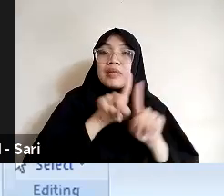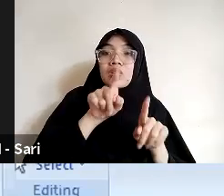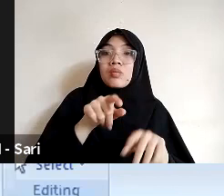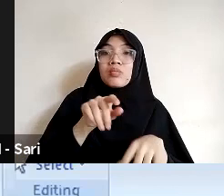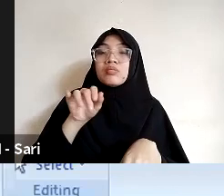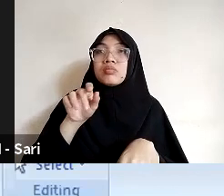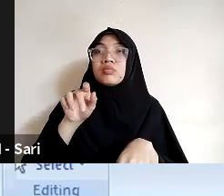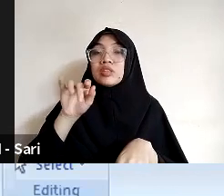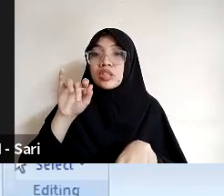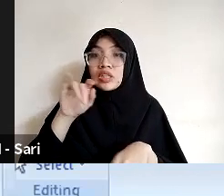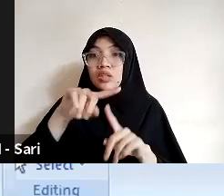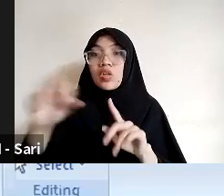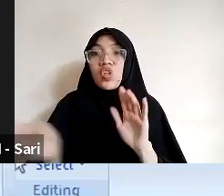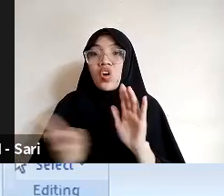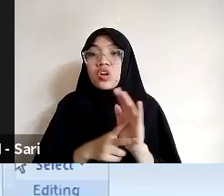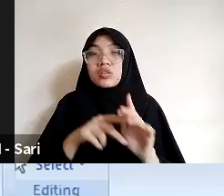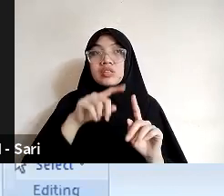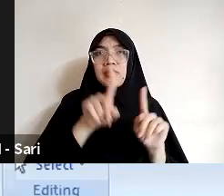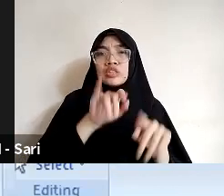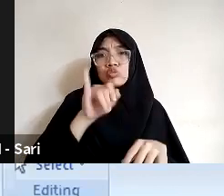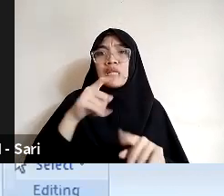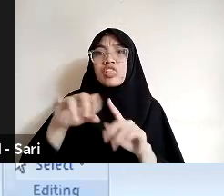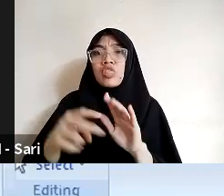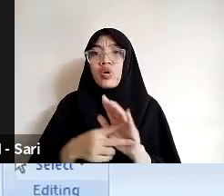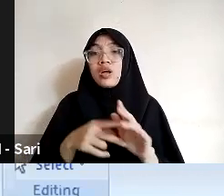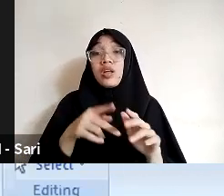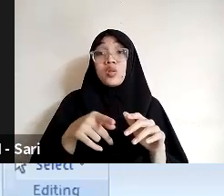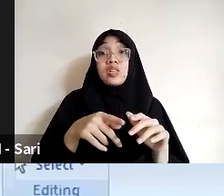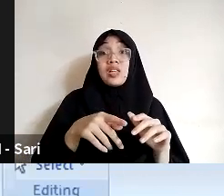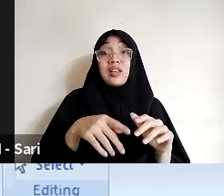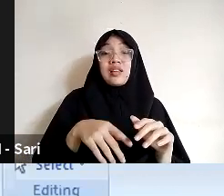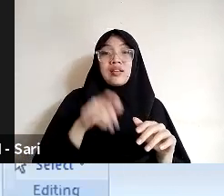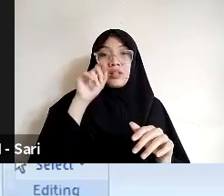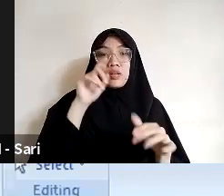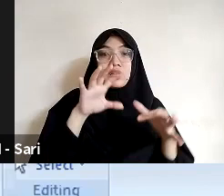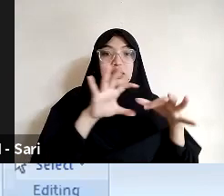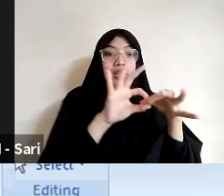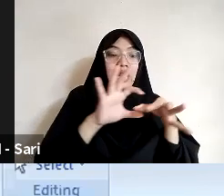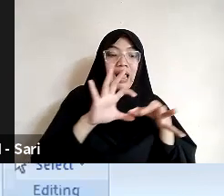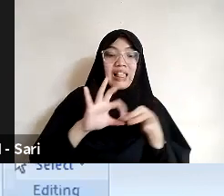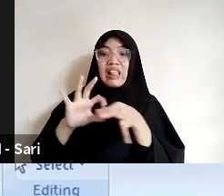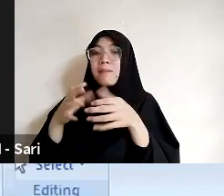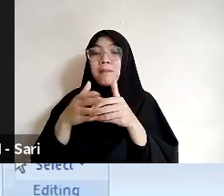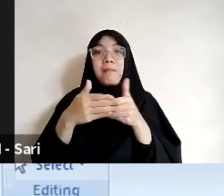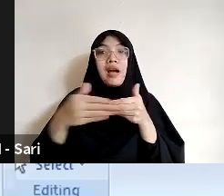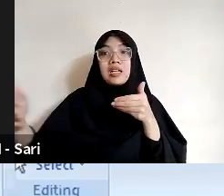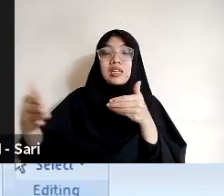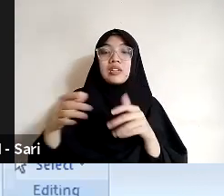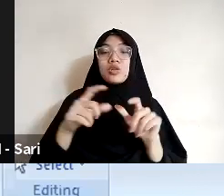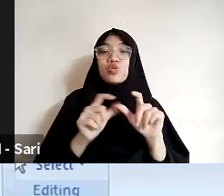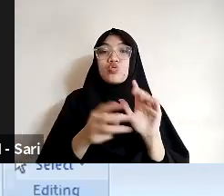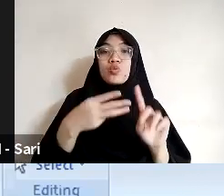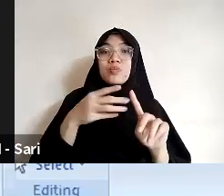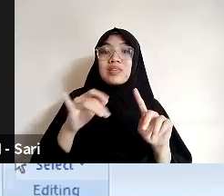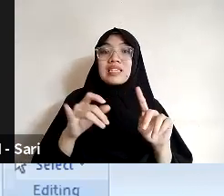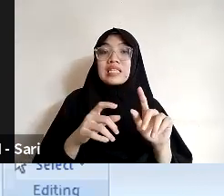samping bakso itu, kira-kira kita akan menambah rantai yang cukup panjang dari impor, dan ada subsidi yang biasanya masuk di dalam